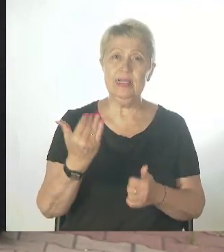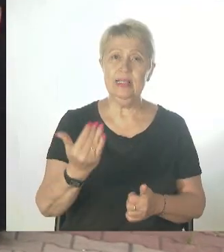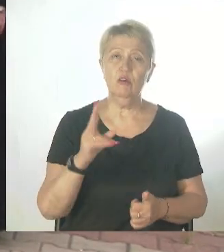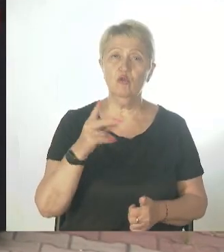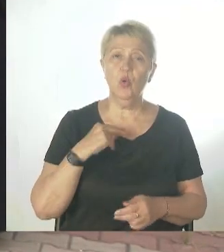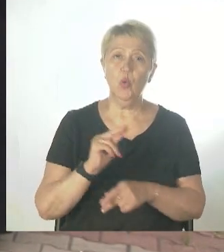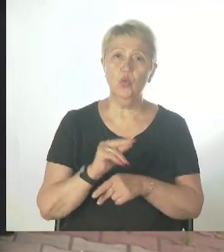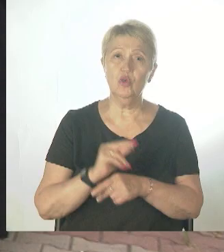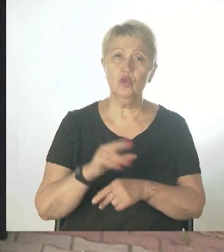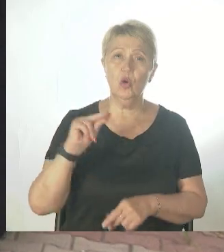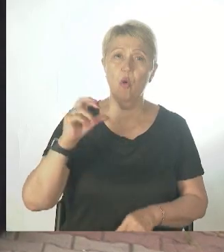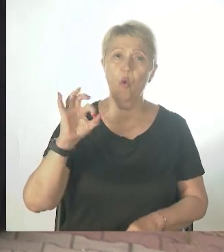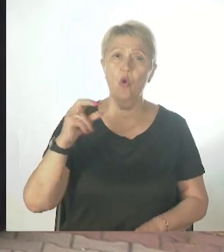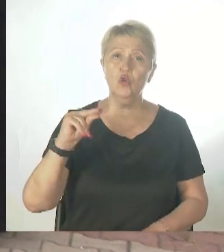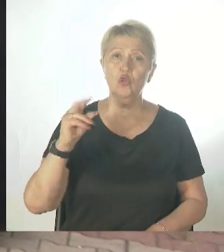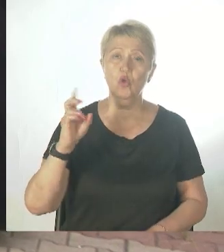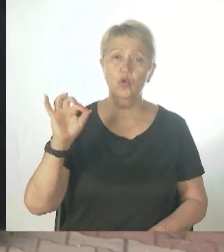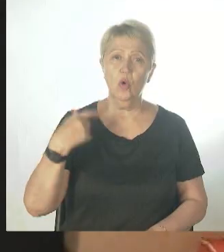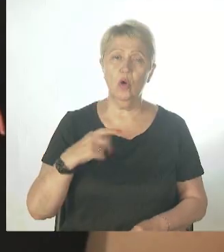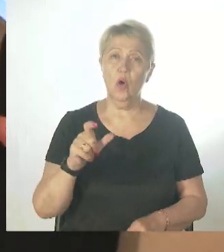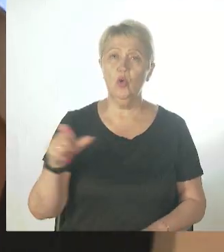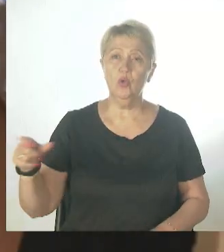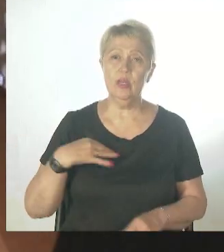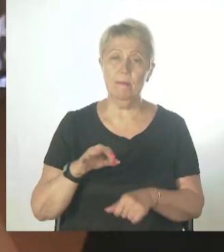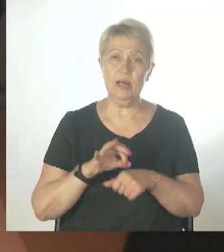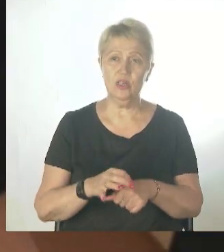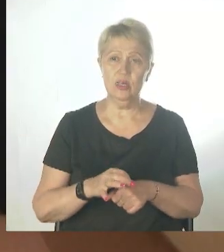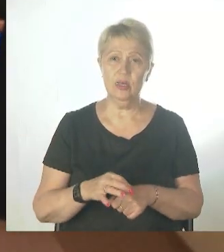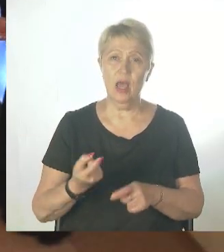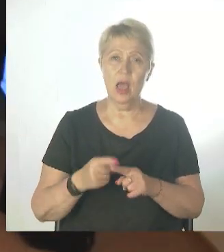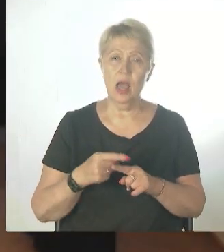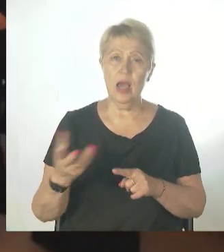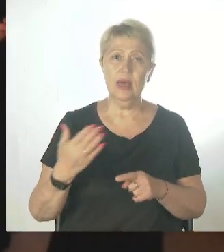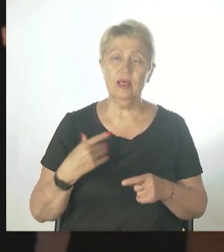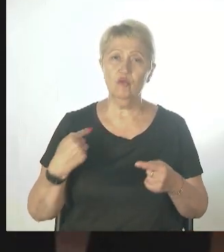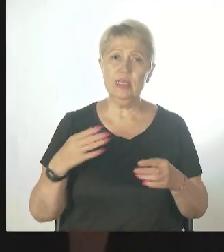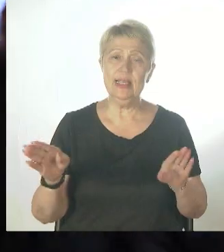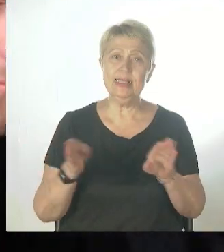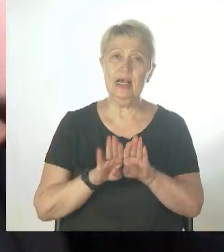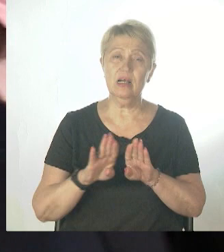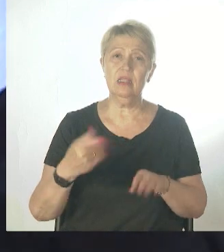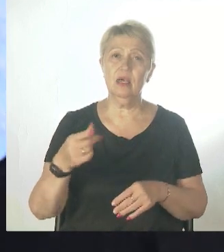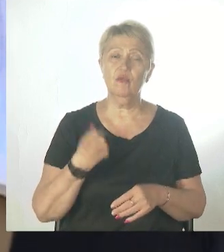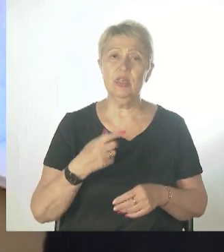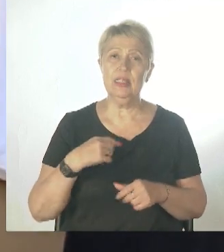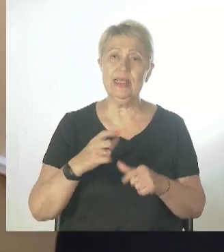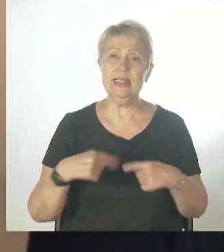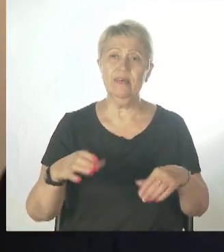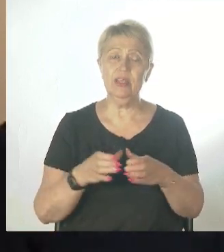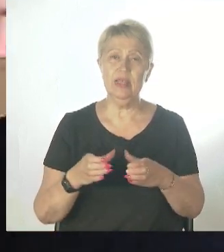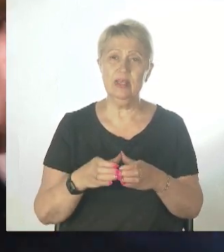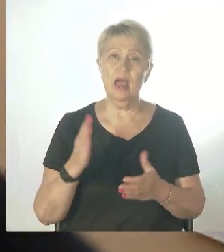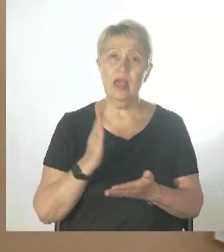очно. Молодые люди прошли особую школу. ВУЗ является закрытым заведением. Жизнь здесь похожа на уклад военных училищ.